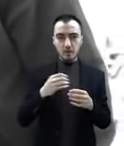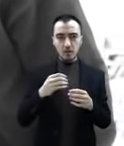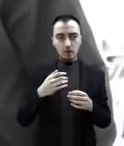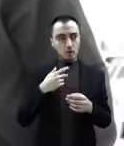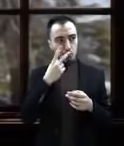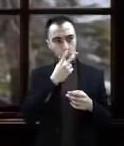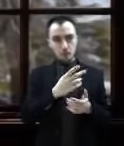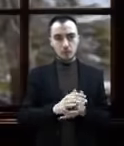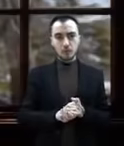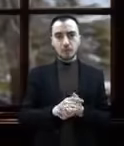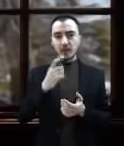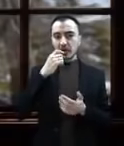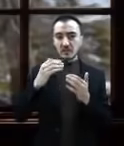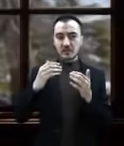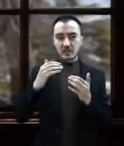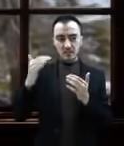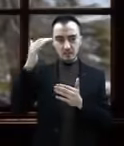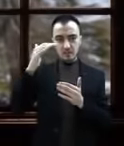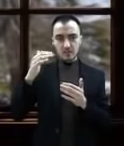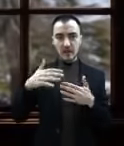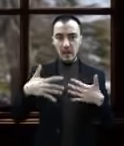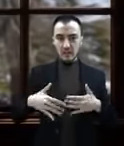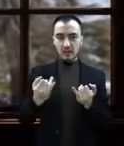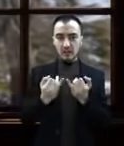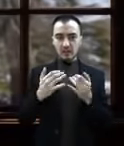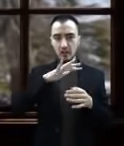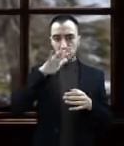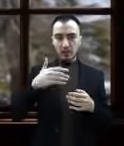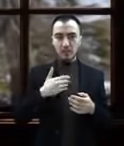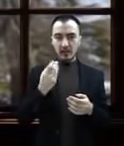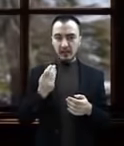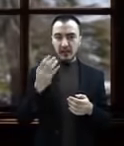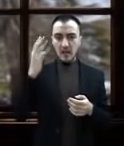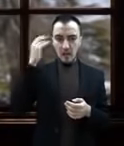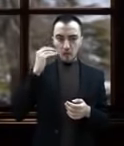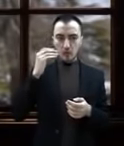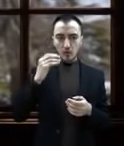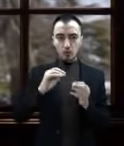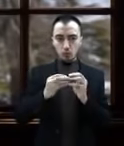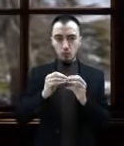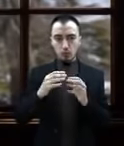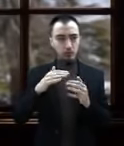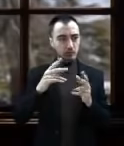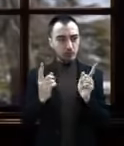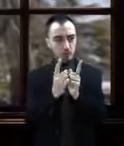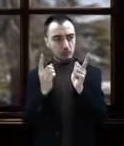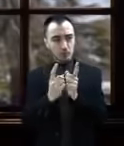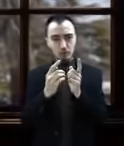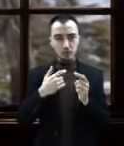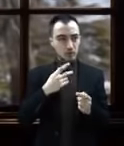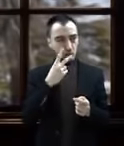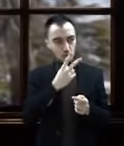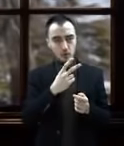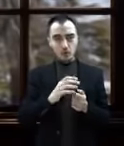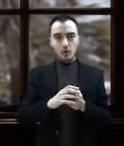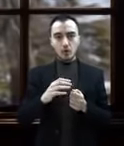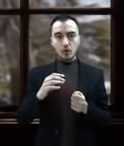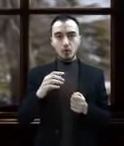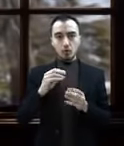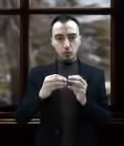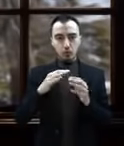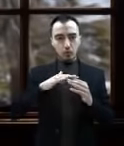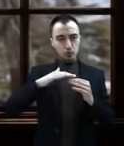bütün problemleri ortadan kaldırmayı boynumun borcu biliyorum. Dertlerimize çare olacak projelerimiz, iş ve